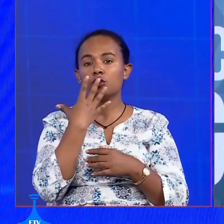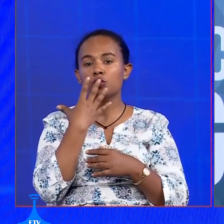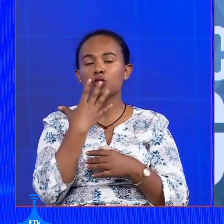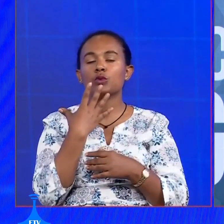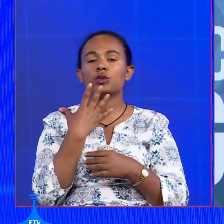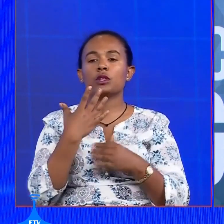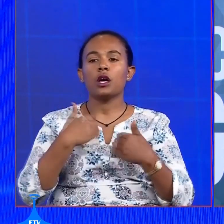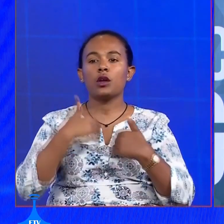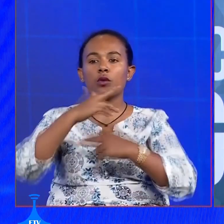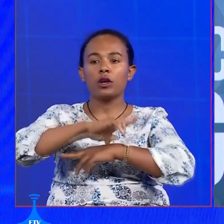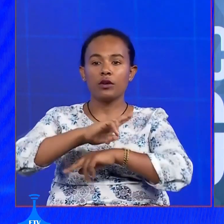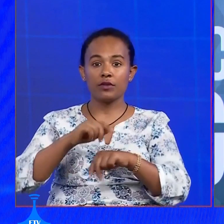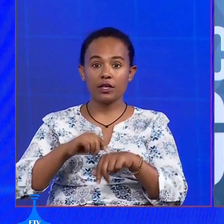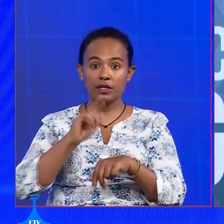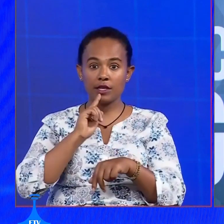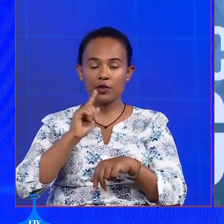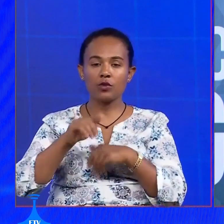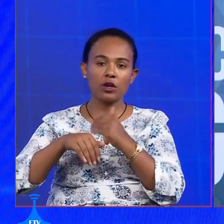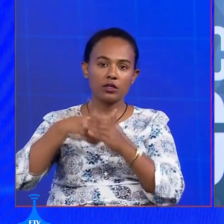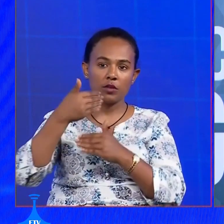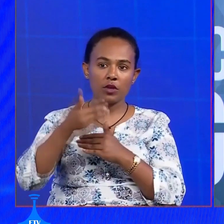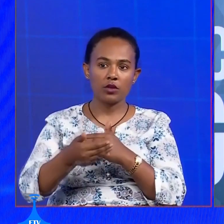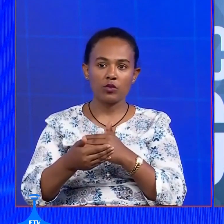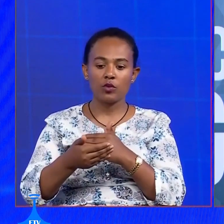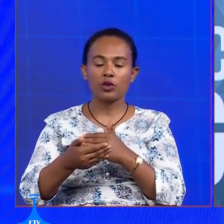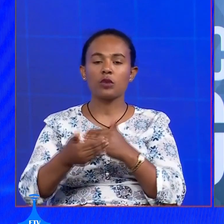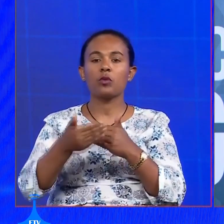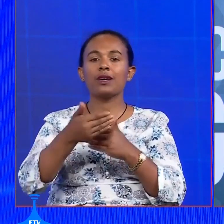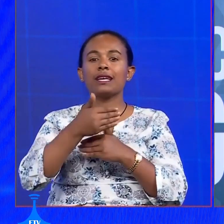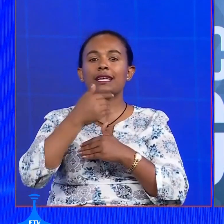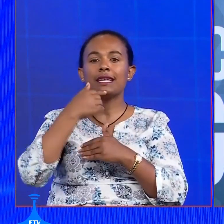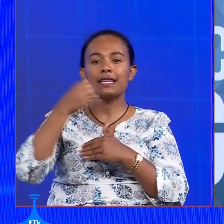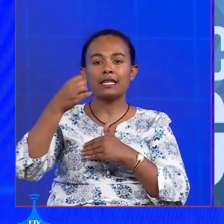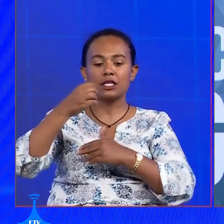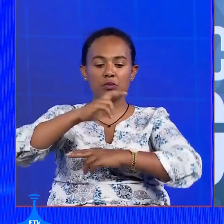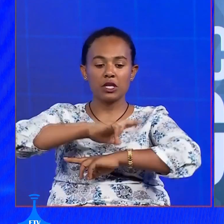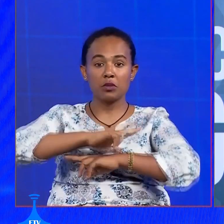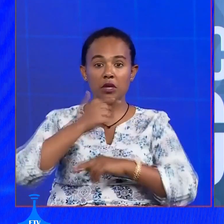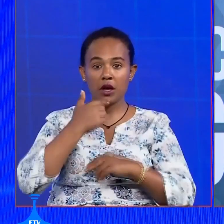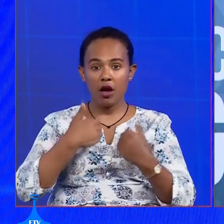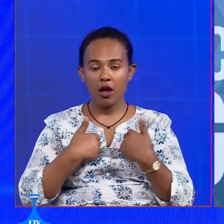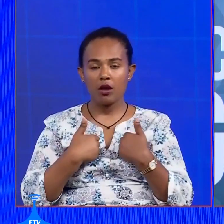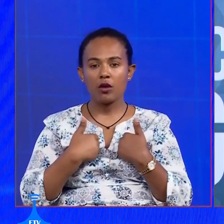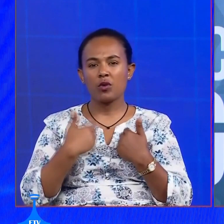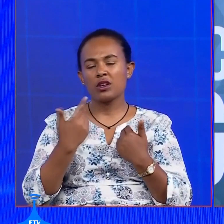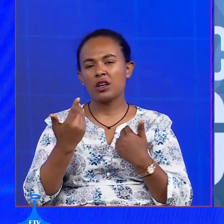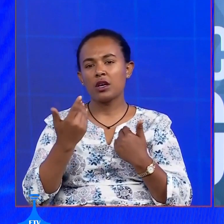ያለው የረፍት ጊዜ ነው አከዛም ቀጥሎ ደግሞ የስፕሪንግ ብሬክ አለ ብዙውን ጊዜ ወደ ኤፕሪል